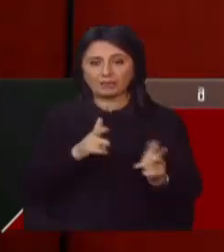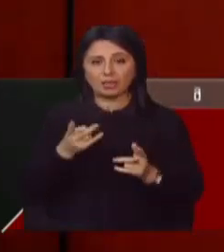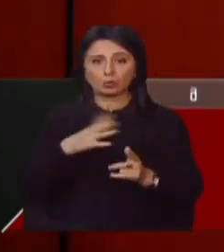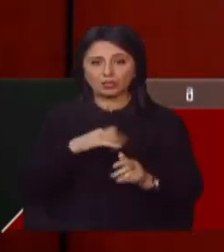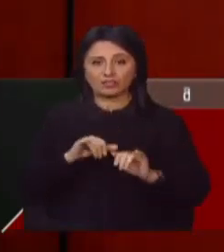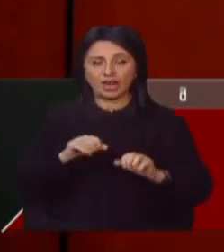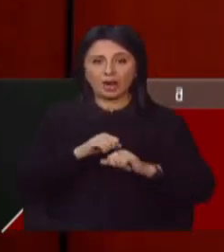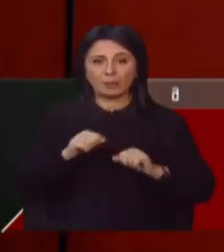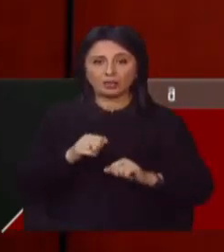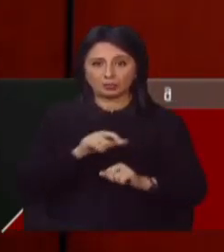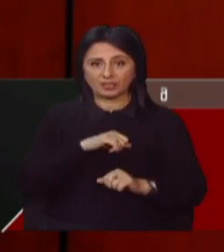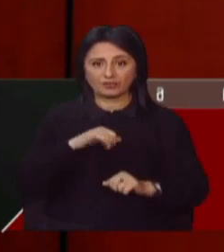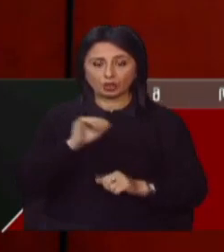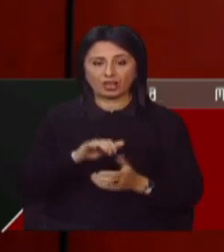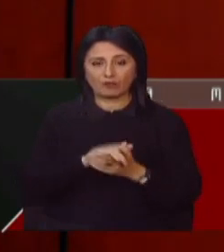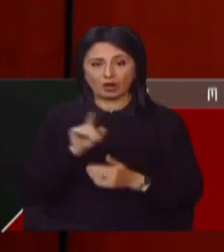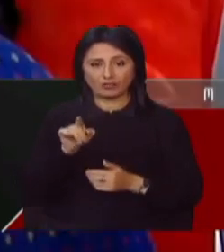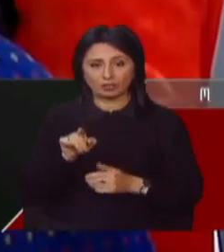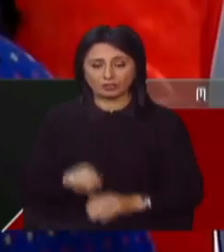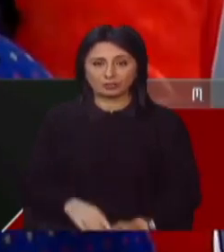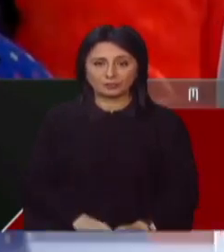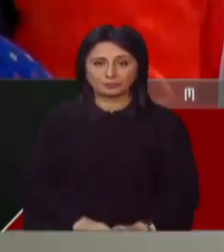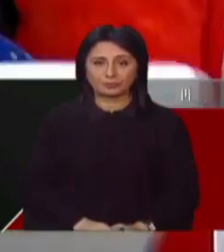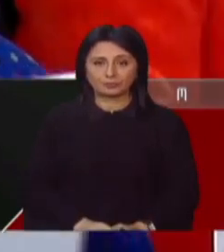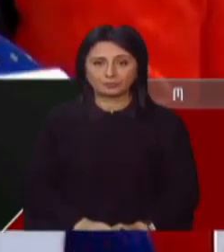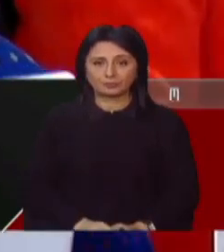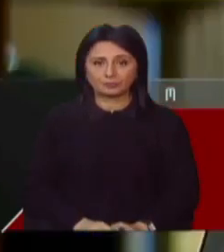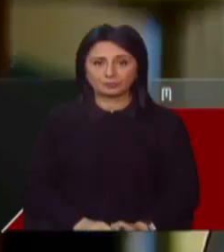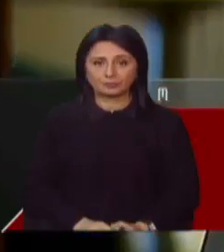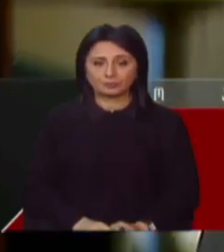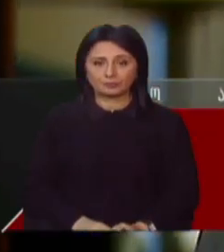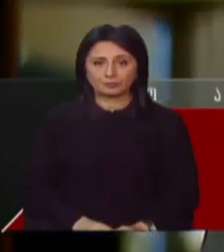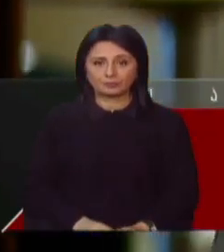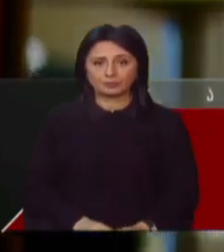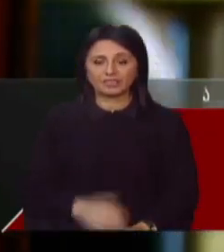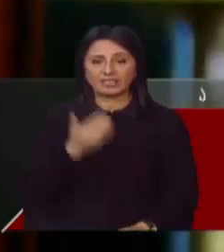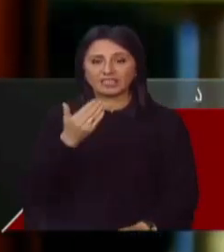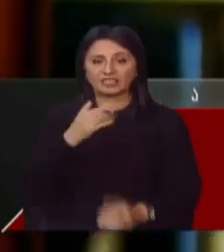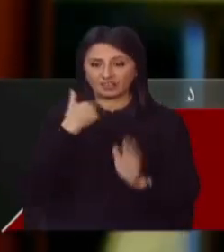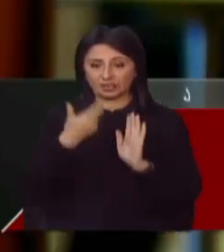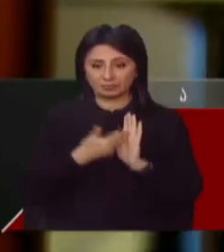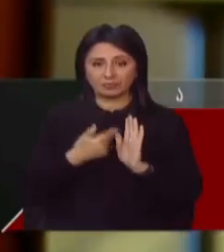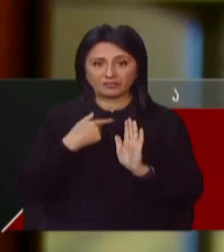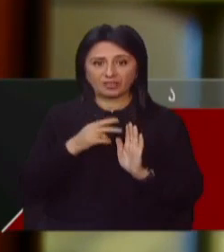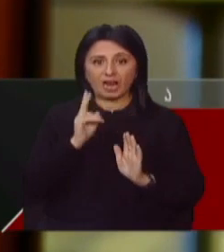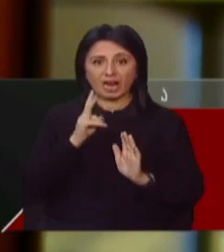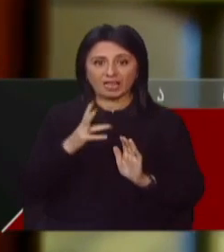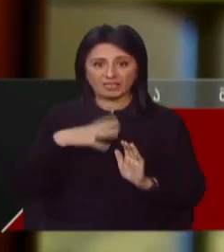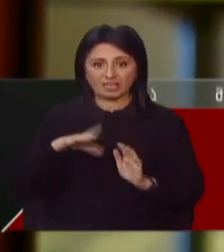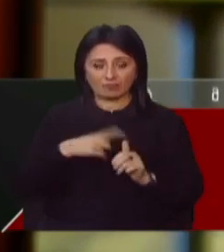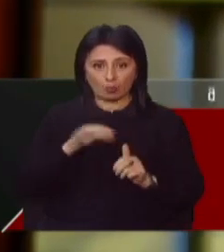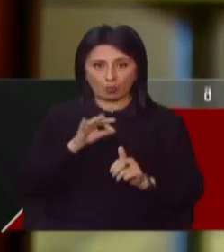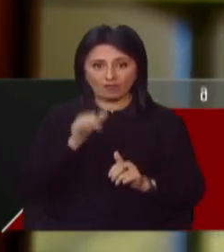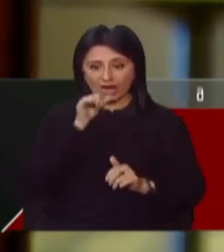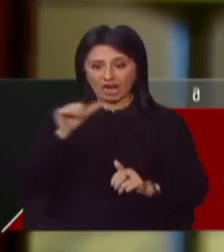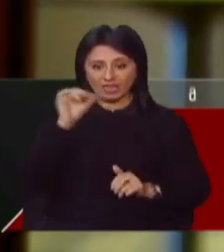iqos gapartoebistvis tavat Eurocavchirits. You ask me about the Tkvenim kitkhet sakartvelos kandidatis statusis shesakheb.